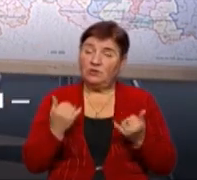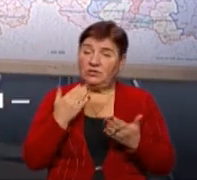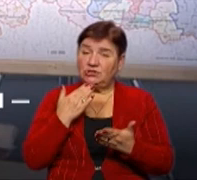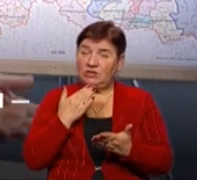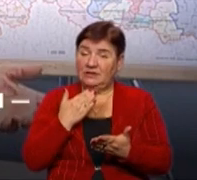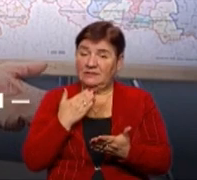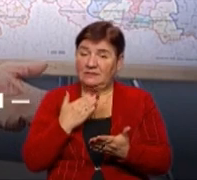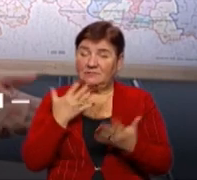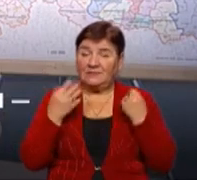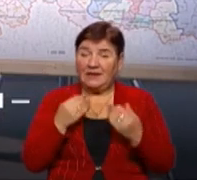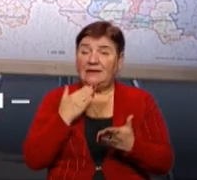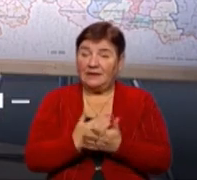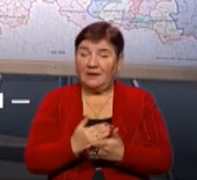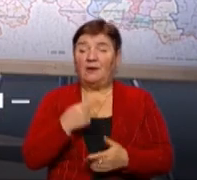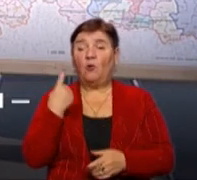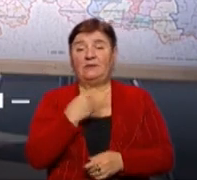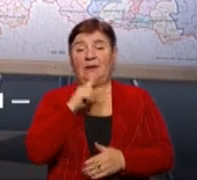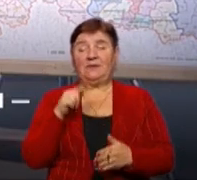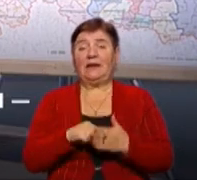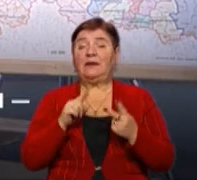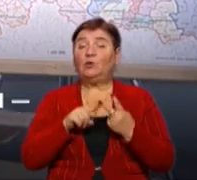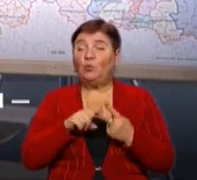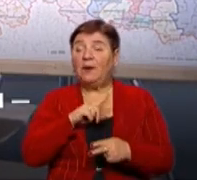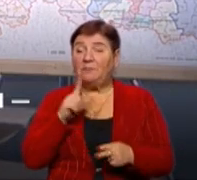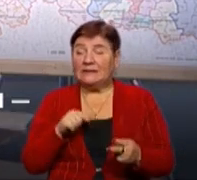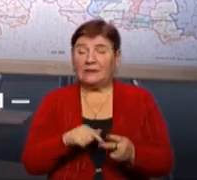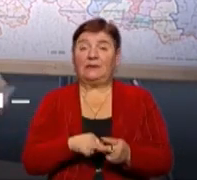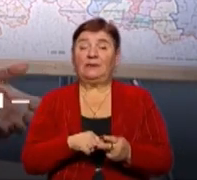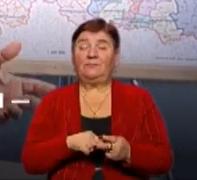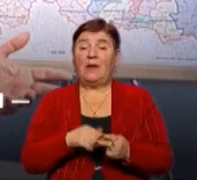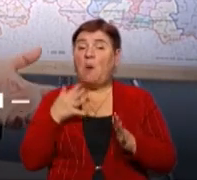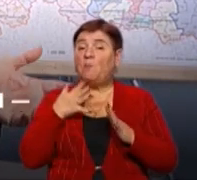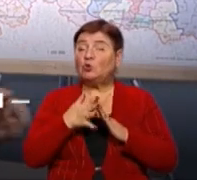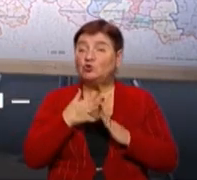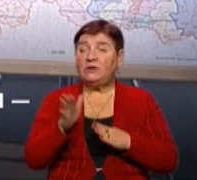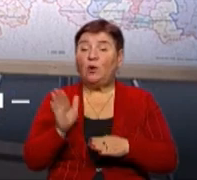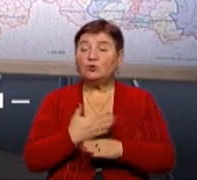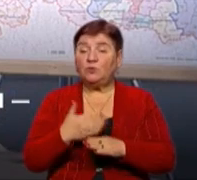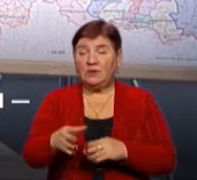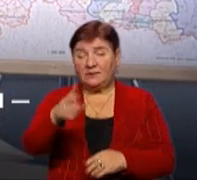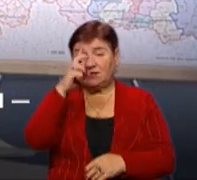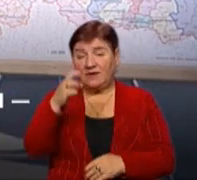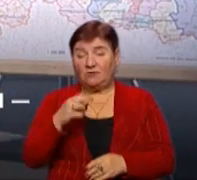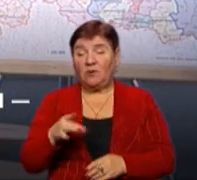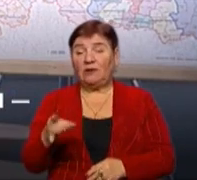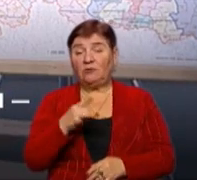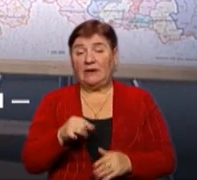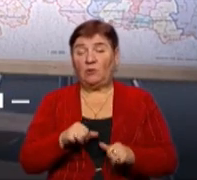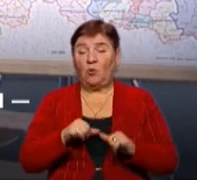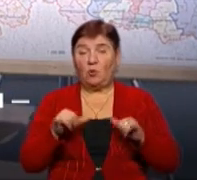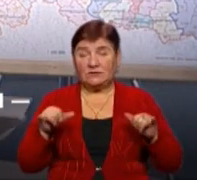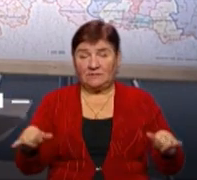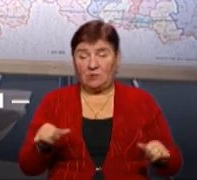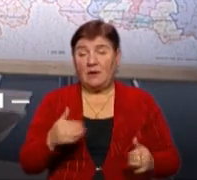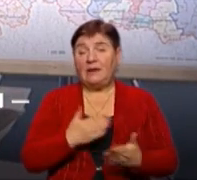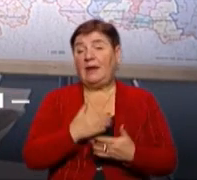сьогоднішній день. Це, як, наприклад, одне питання. Друге питання – це прозорість розподілу Державного фонду регіонального розвитку.